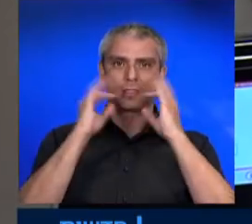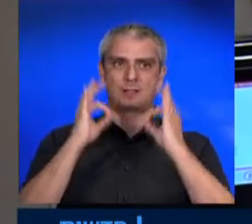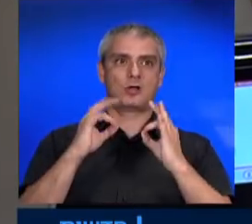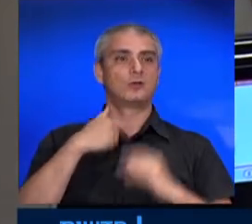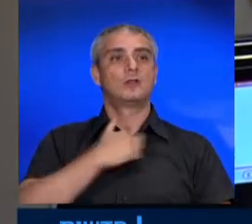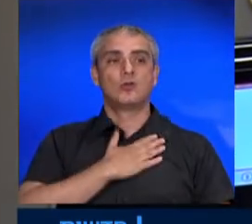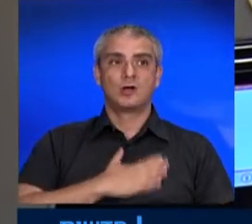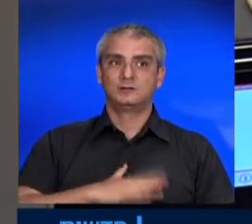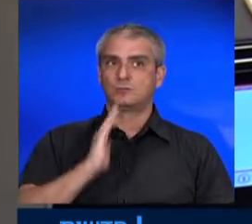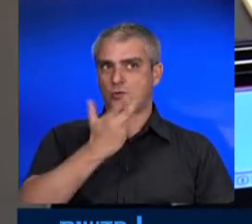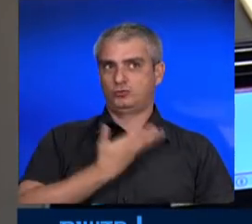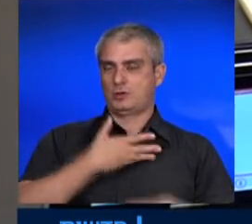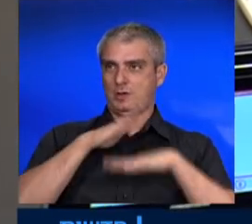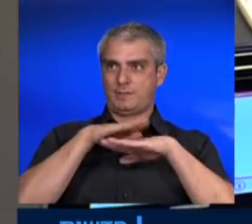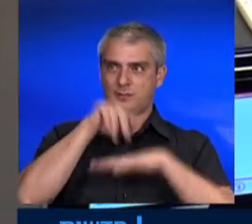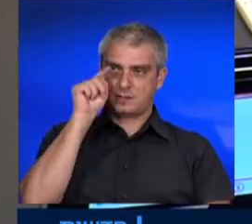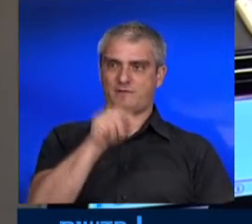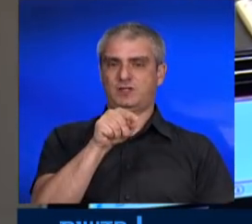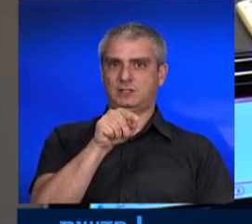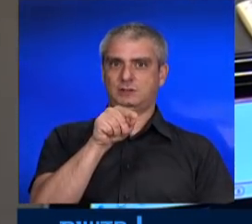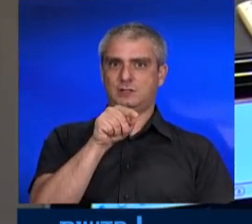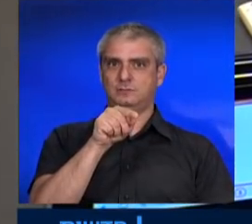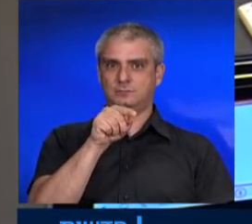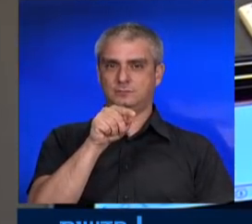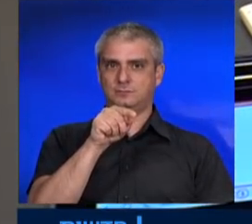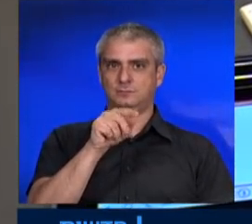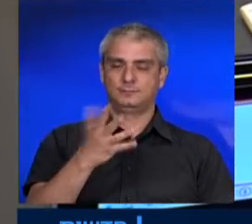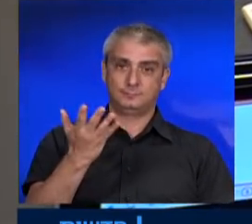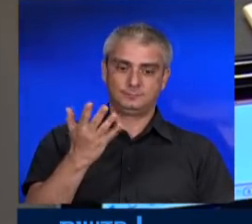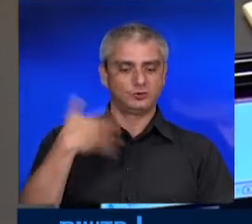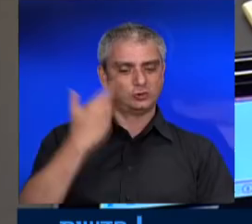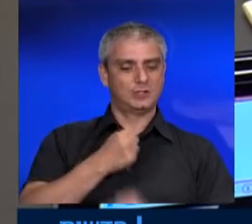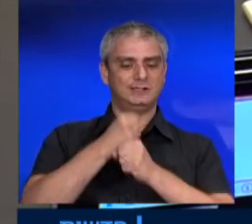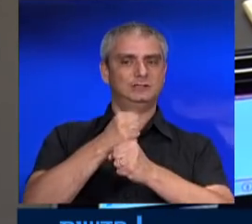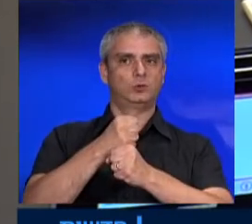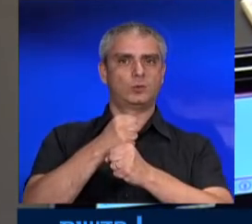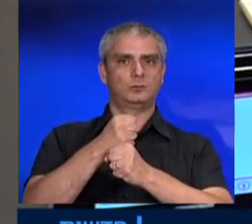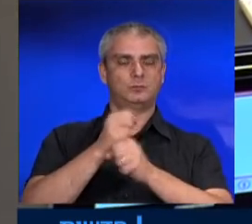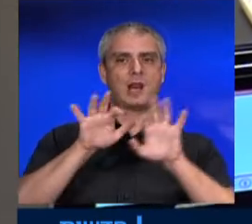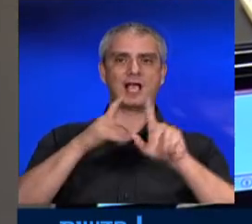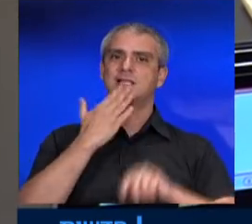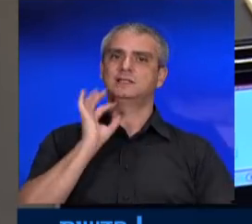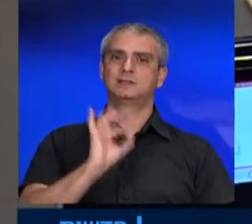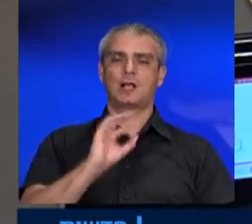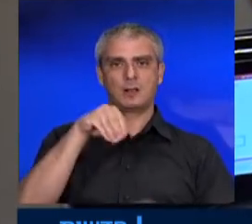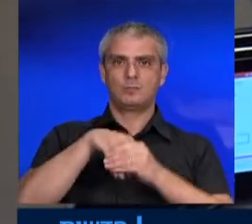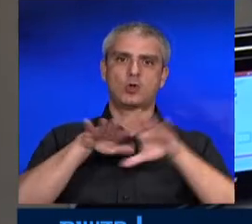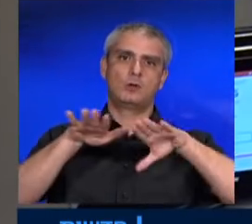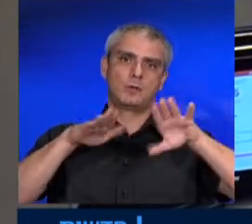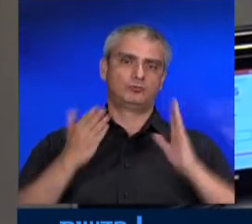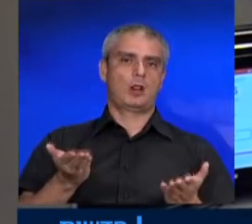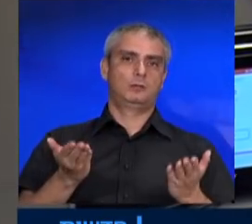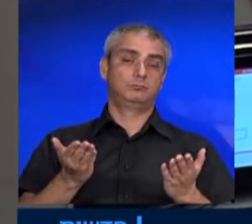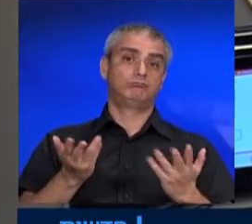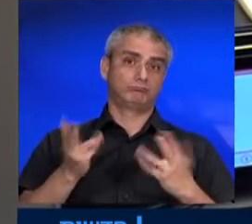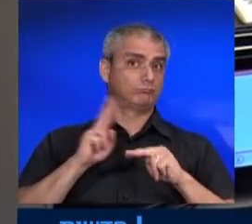מאוד שתקבל את התפקיד הזה, שיהיה ייצוג להייטק הישראלי בממשלה,